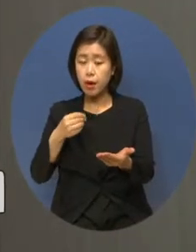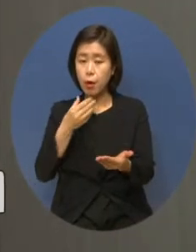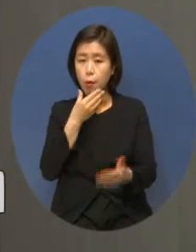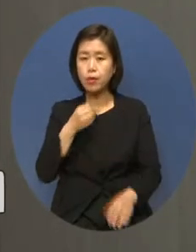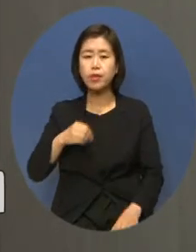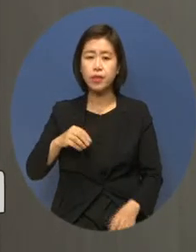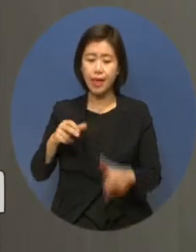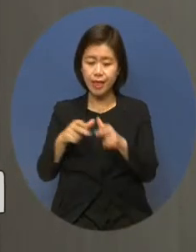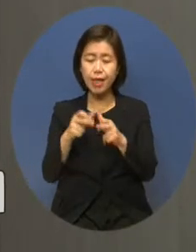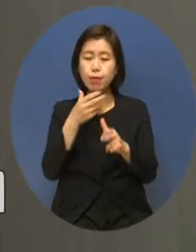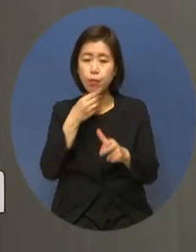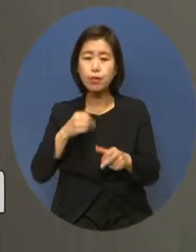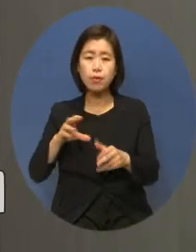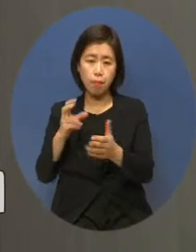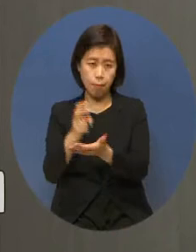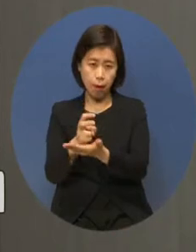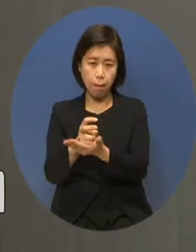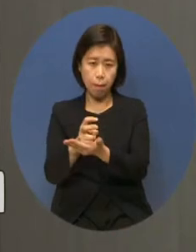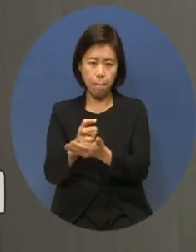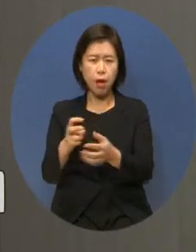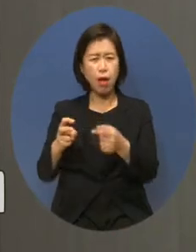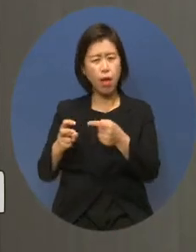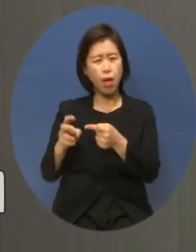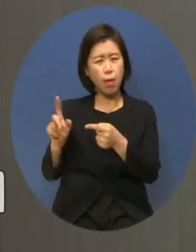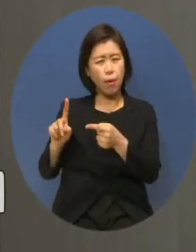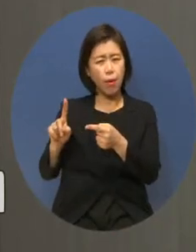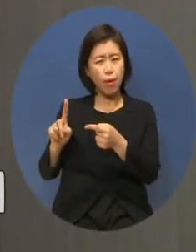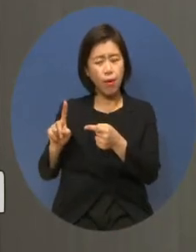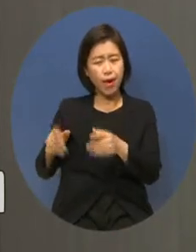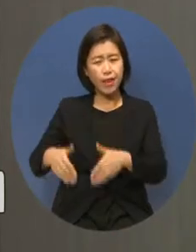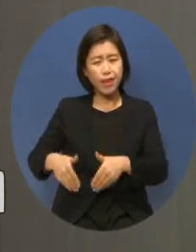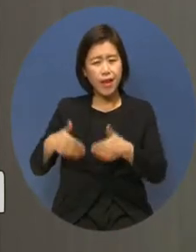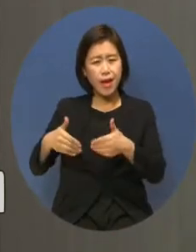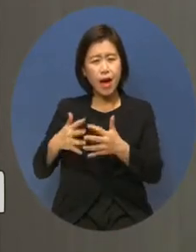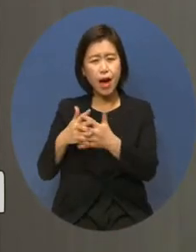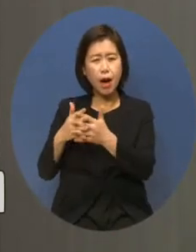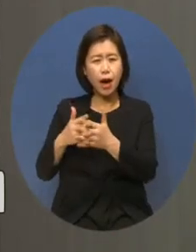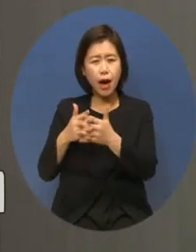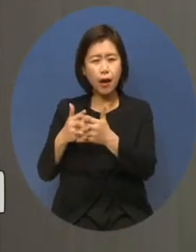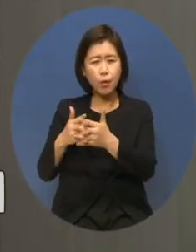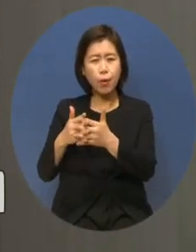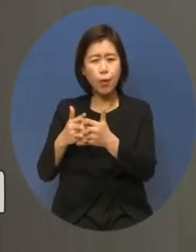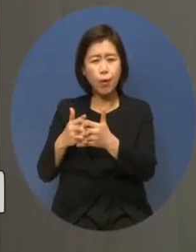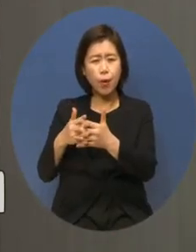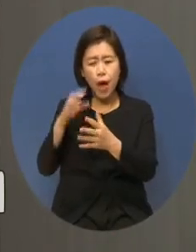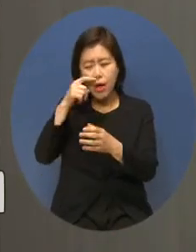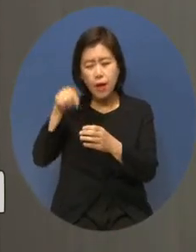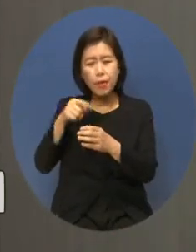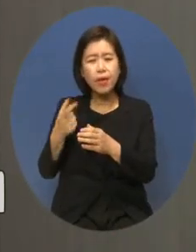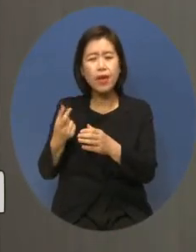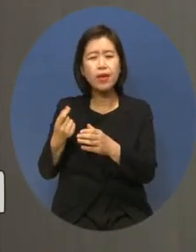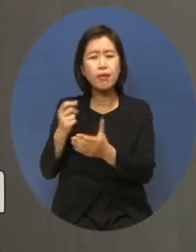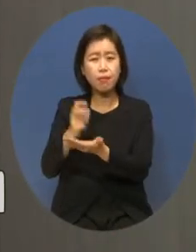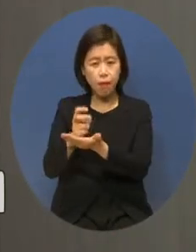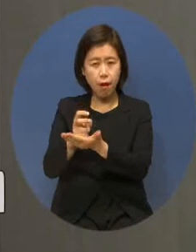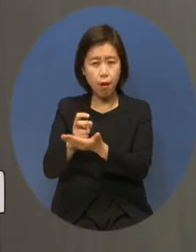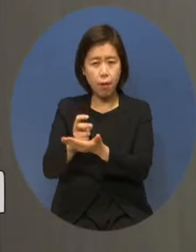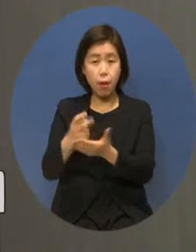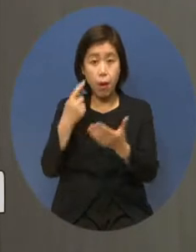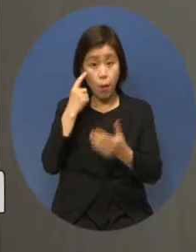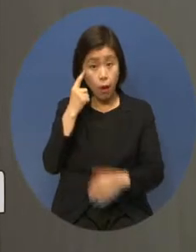장애인복지법은 어떤 의미로 보자면 약간 그런 따뜻한 아이스 아메리카노? 이런 법이에요. 왜냐하면